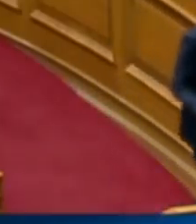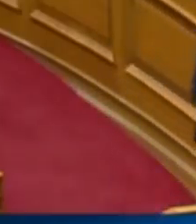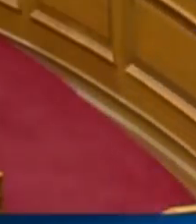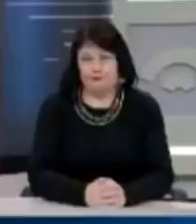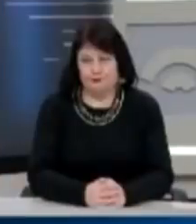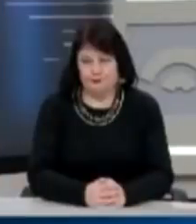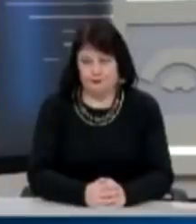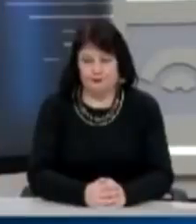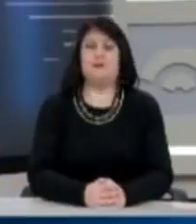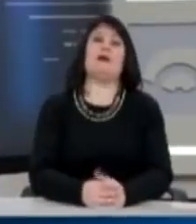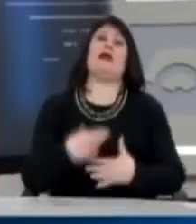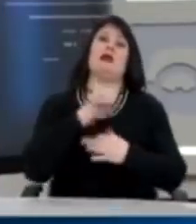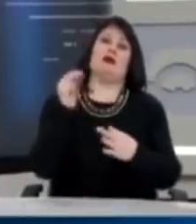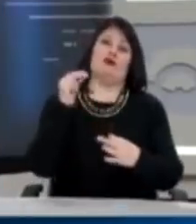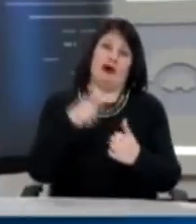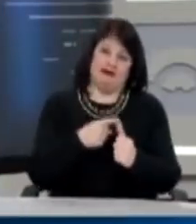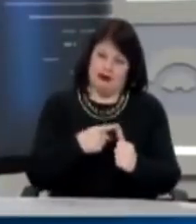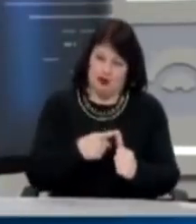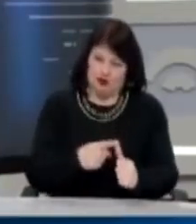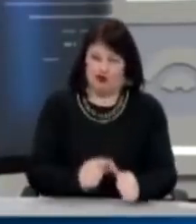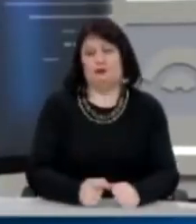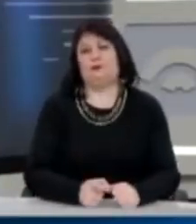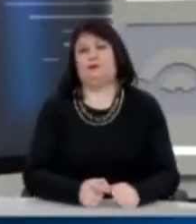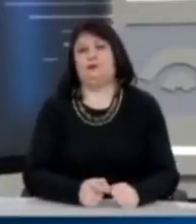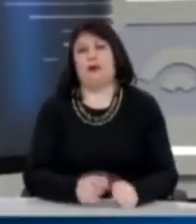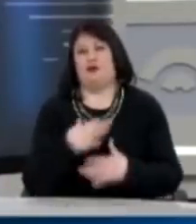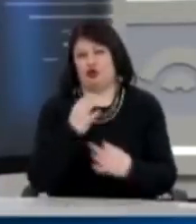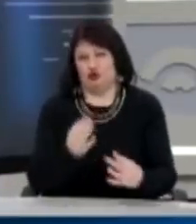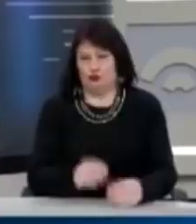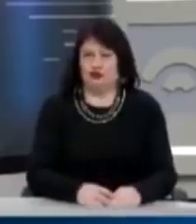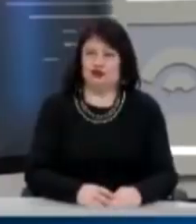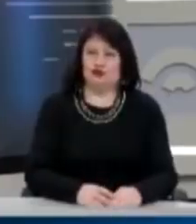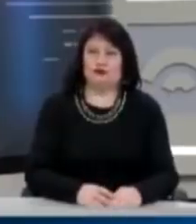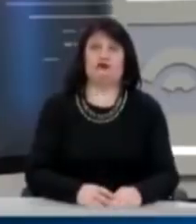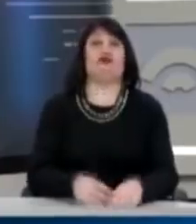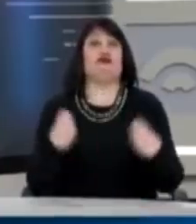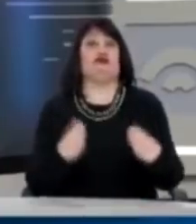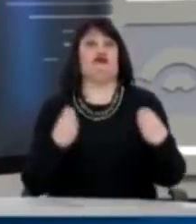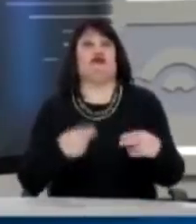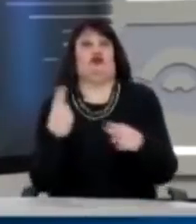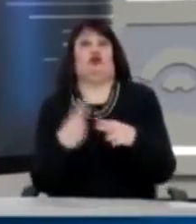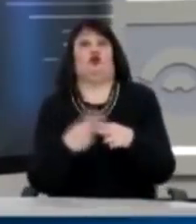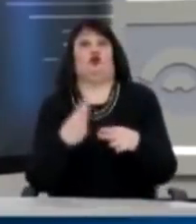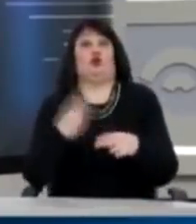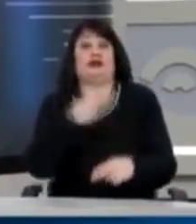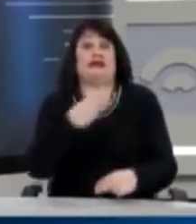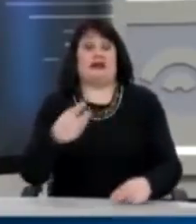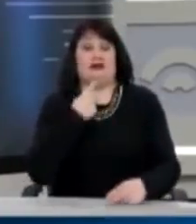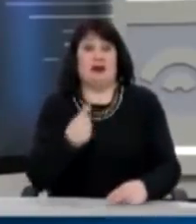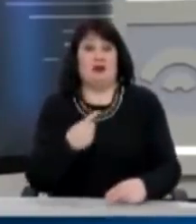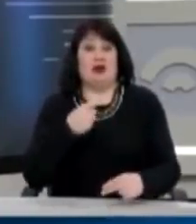Παρά το γεγονός ότι η αναθεώρηση του συντάγματος αναγγέλθηκε με την πανοκροσίες από πλευρά